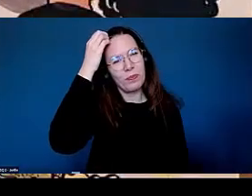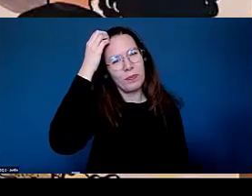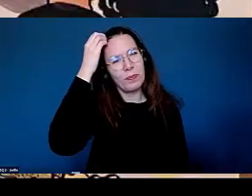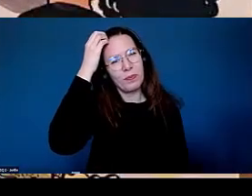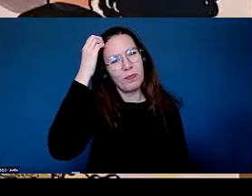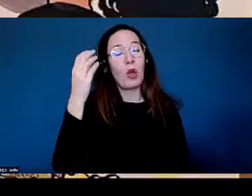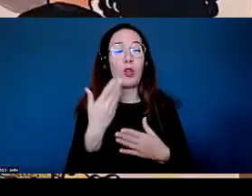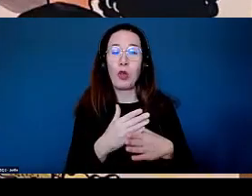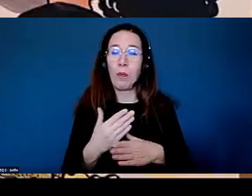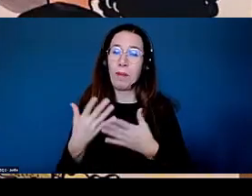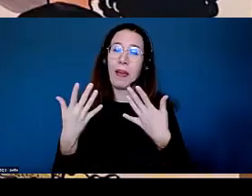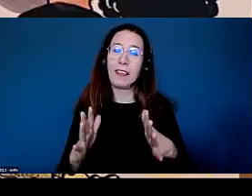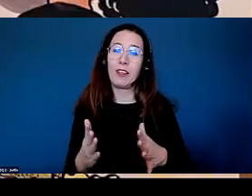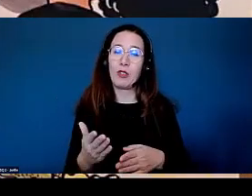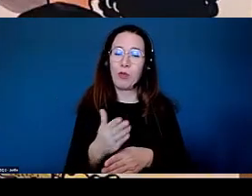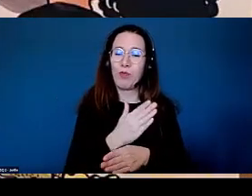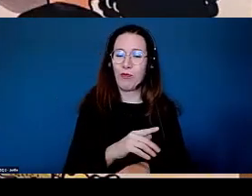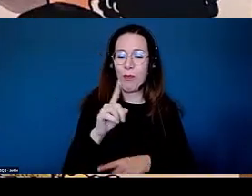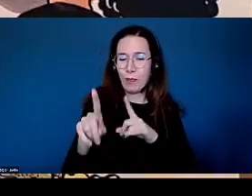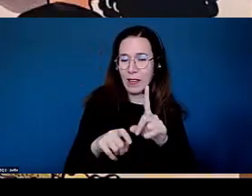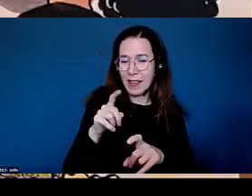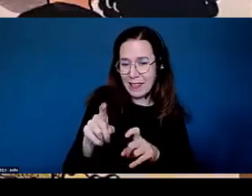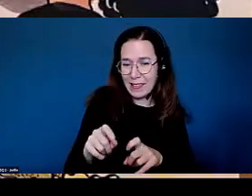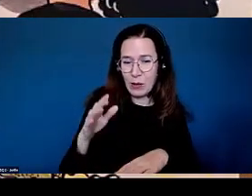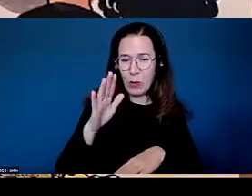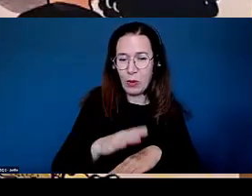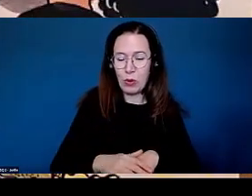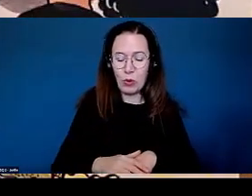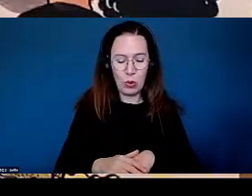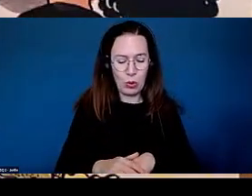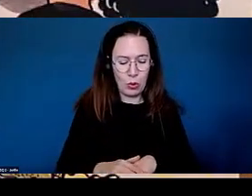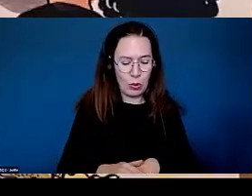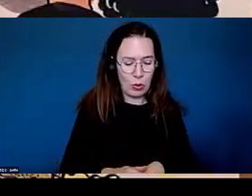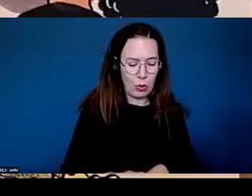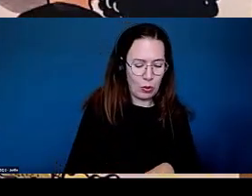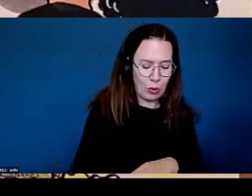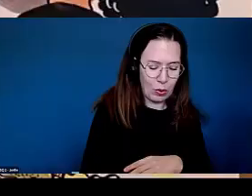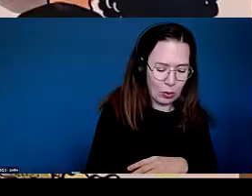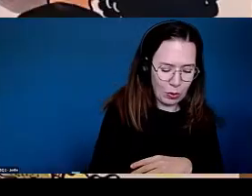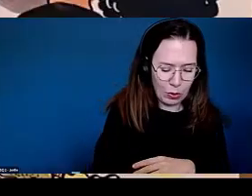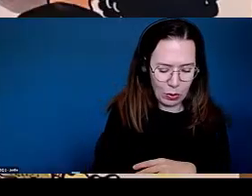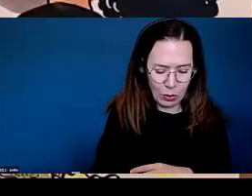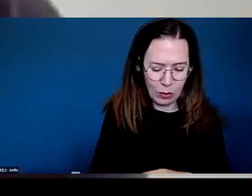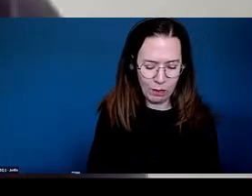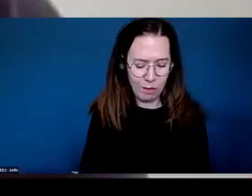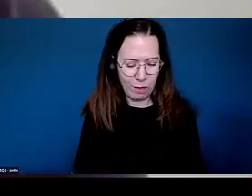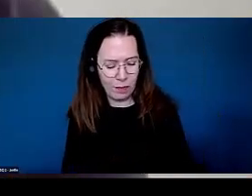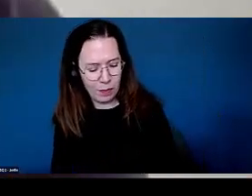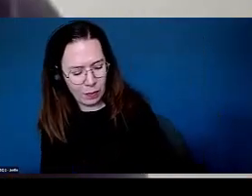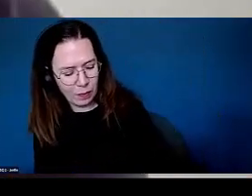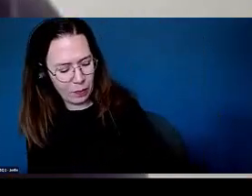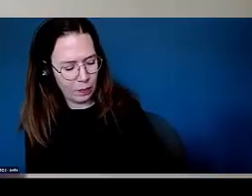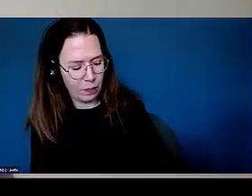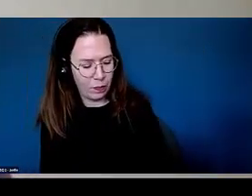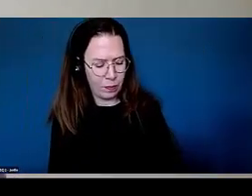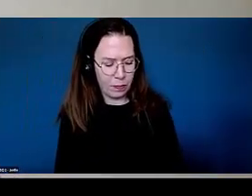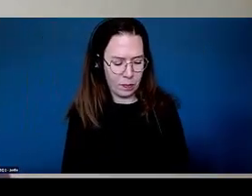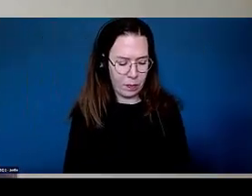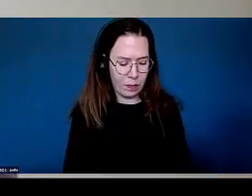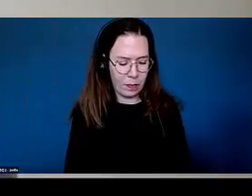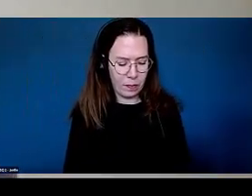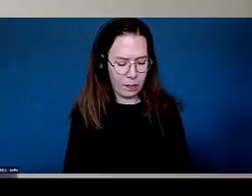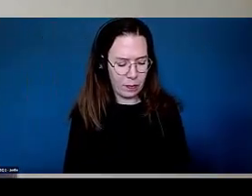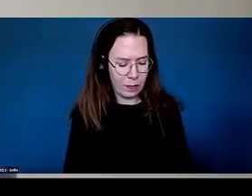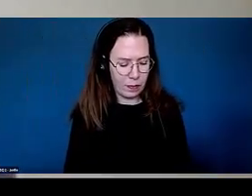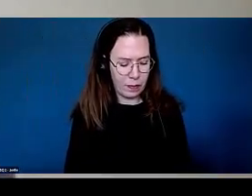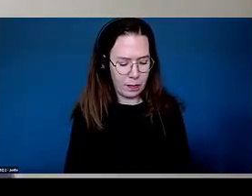préparé des questions euh, concernant ce que les personnes demandaient et je